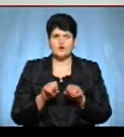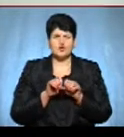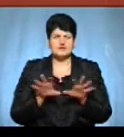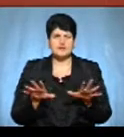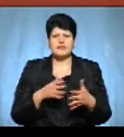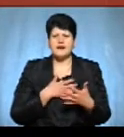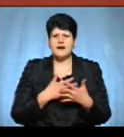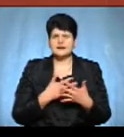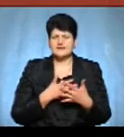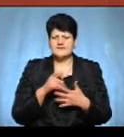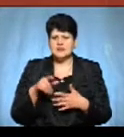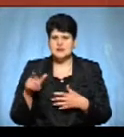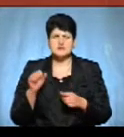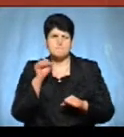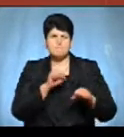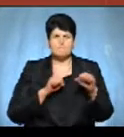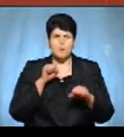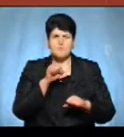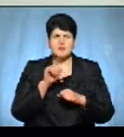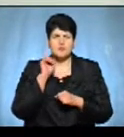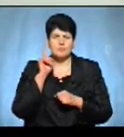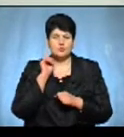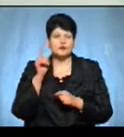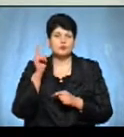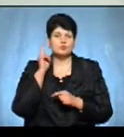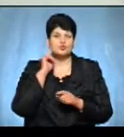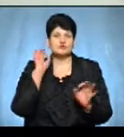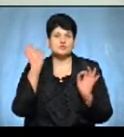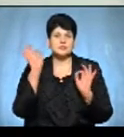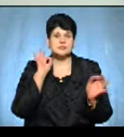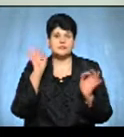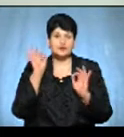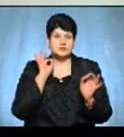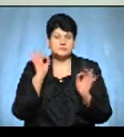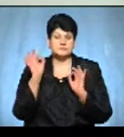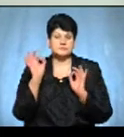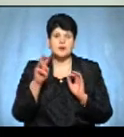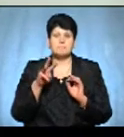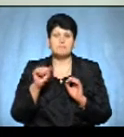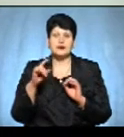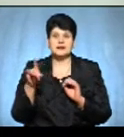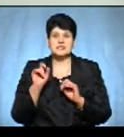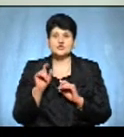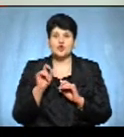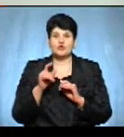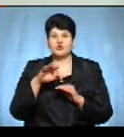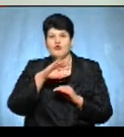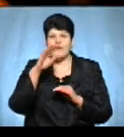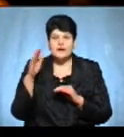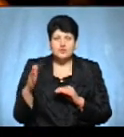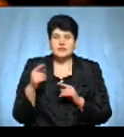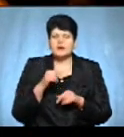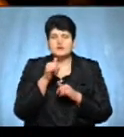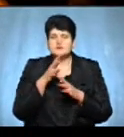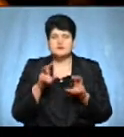активістів, побили молодь і, почувши ці дзвони Михайлівського Золотоверту, просто не міг сидіти вдома і